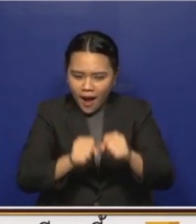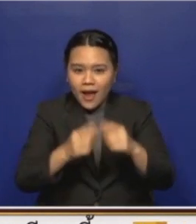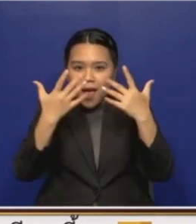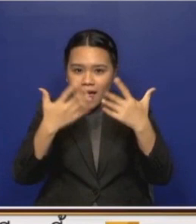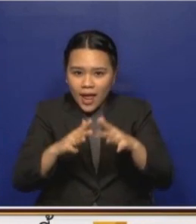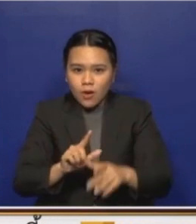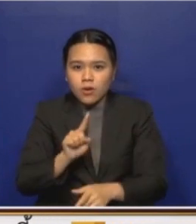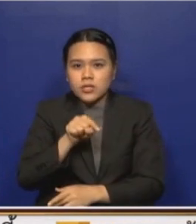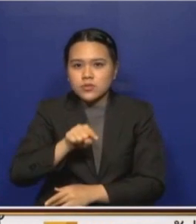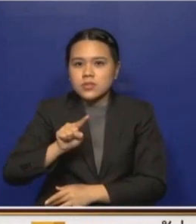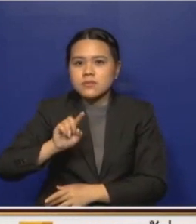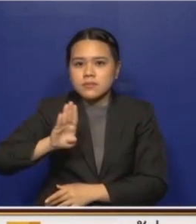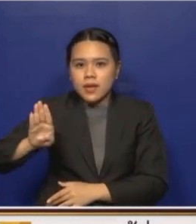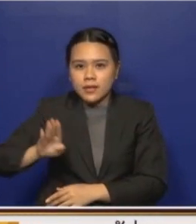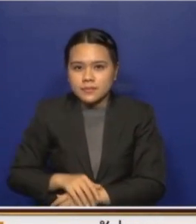ะ